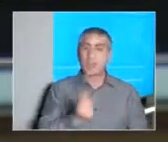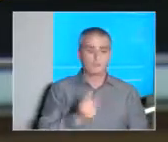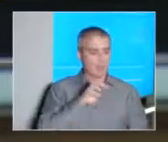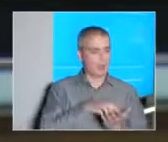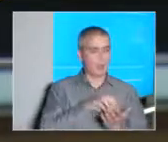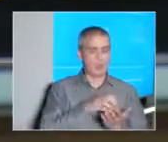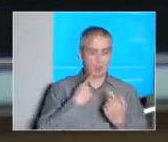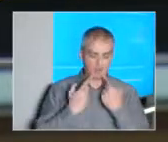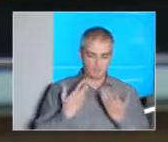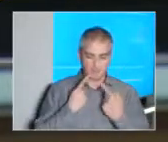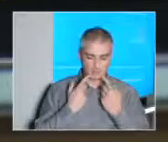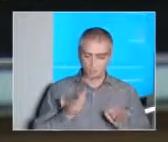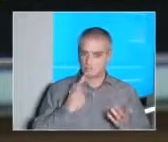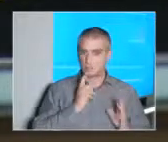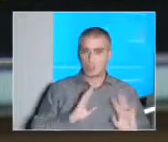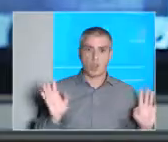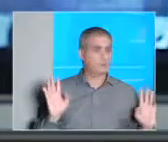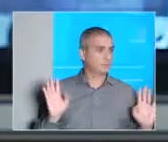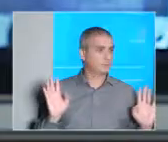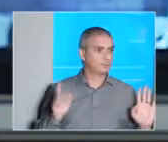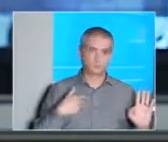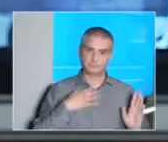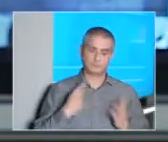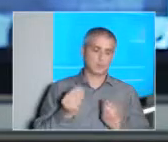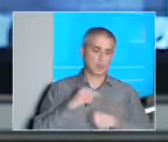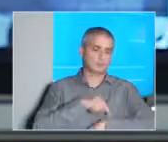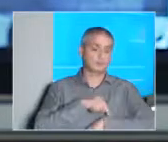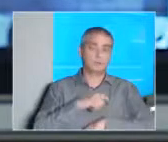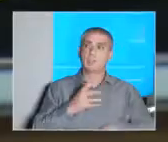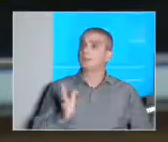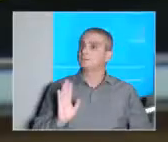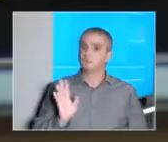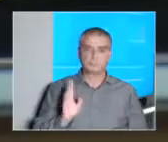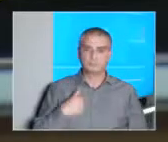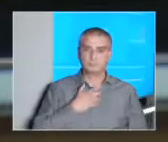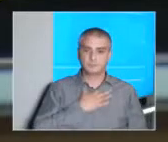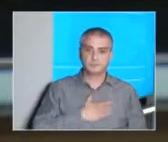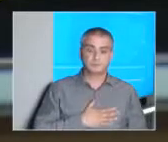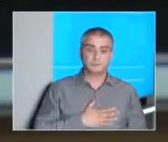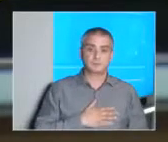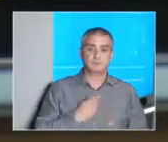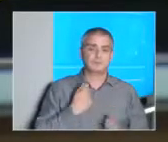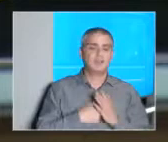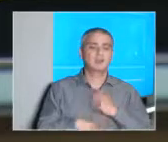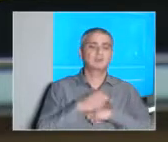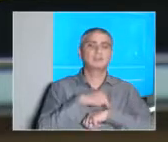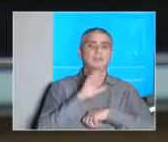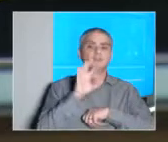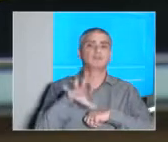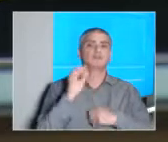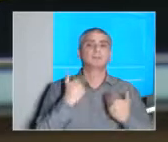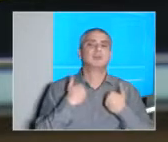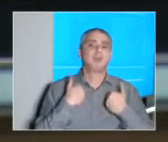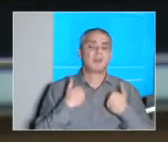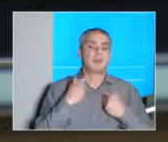ליבה בדיון הזה. לא, אתה אומר, אני רק רוצה לקנות עוד זמן, אני עוד רוצה, לא, אני רוצה לקנות זמן כדי שימצאו